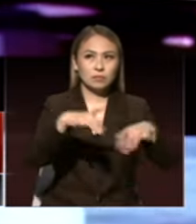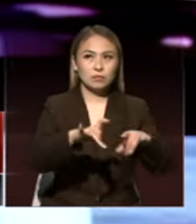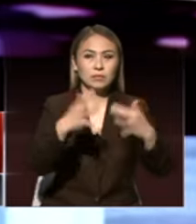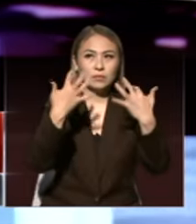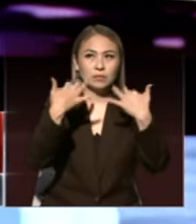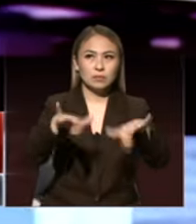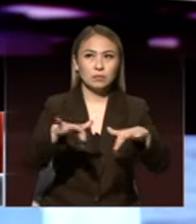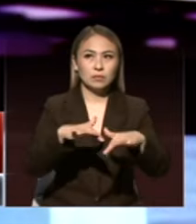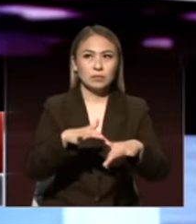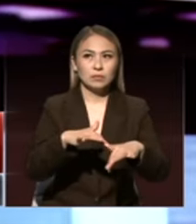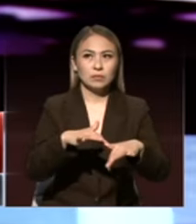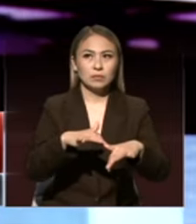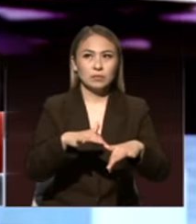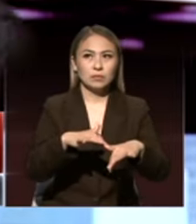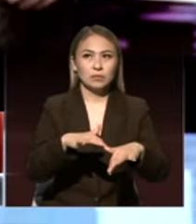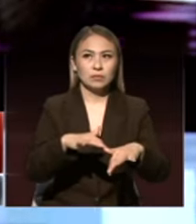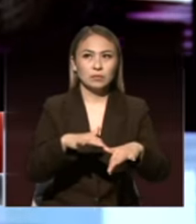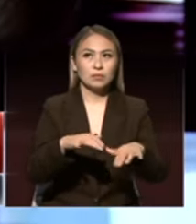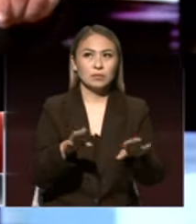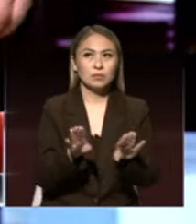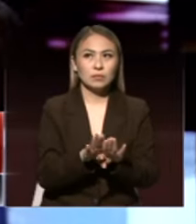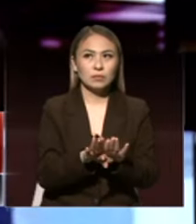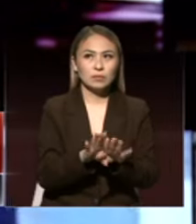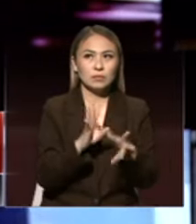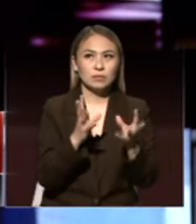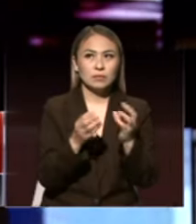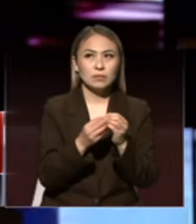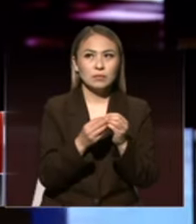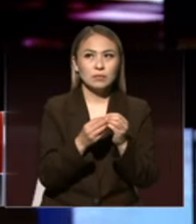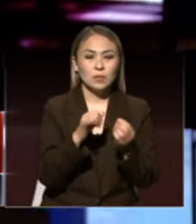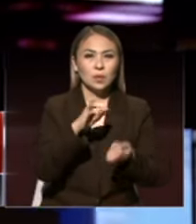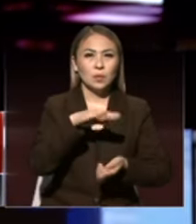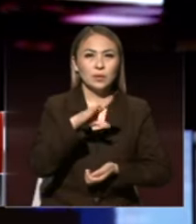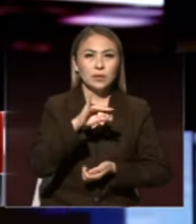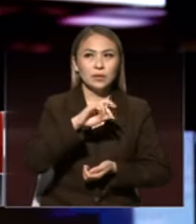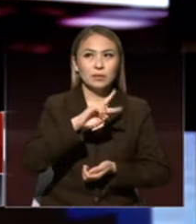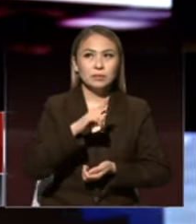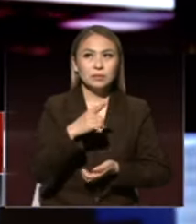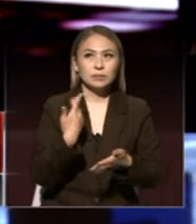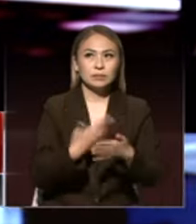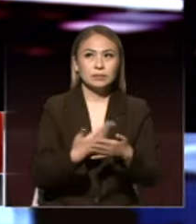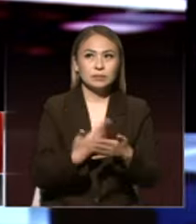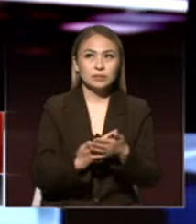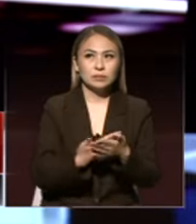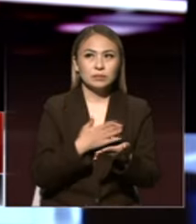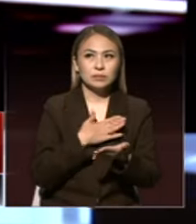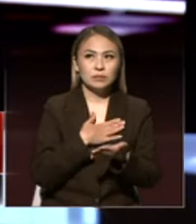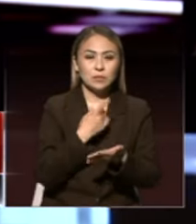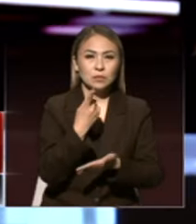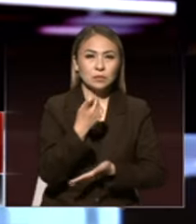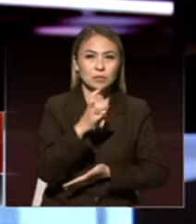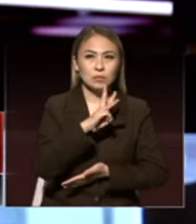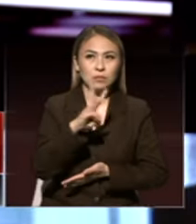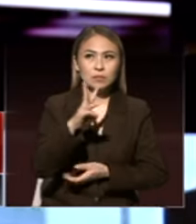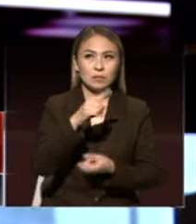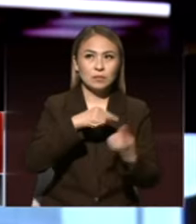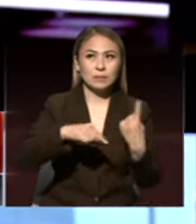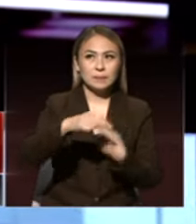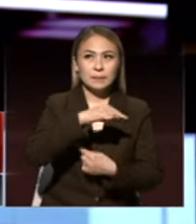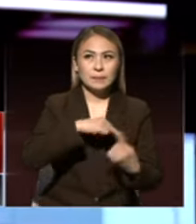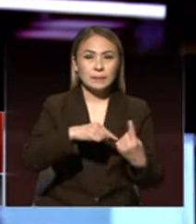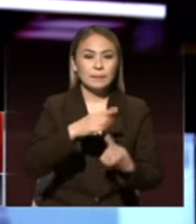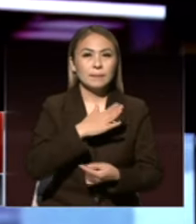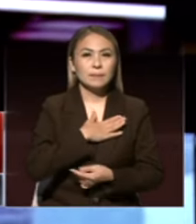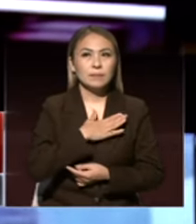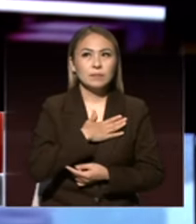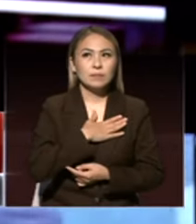ба? Соң тақырыптан алып кеттім ғой. Мен сізге жаңағы затты айтайын. Утиль дегенде. Мысалы, менің оборотым 100 миллион теңге. Мысалы, мен